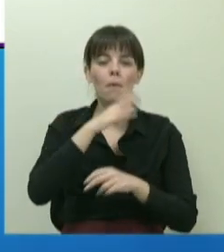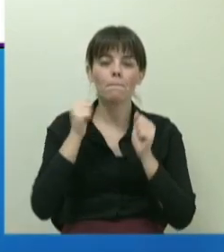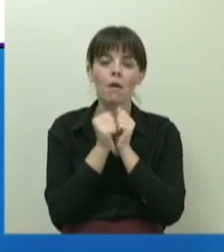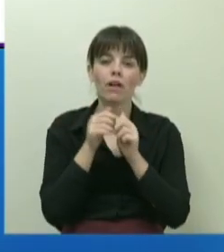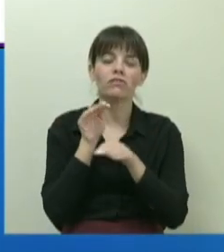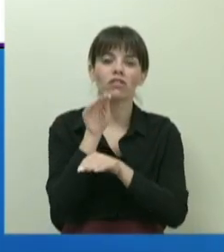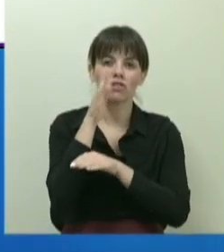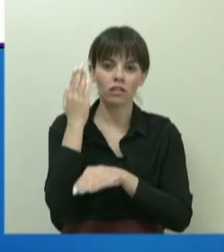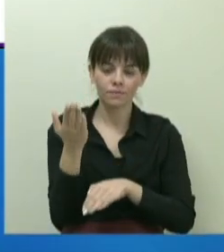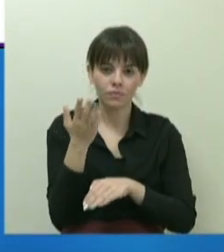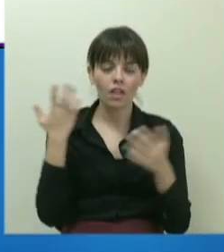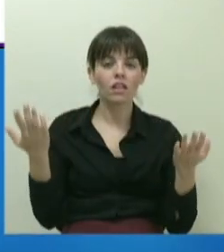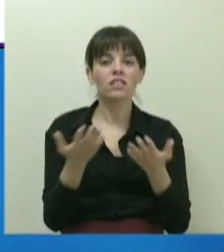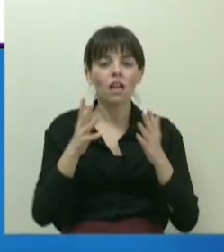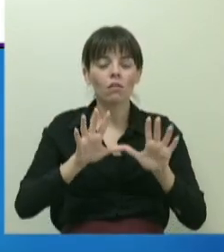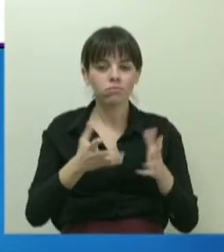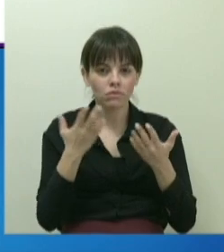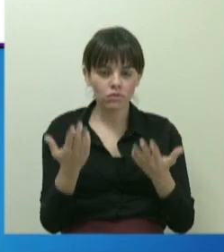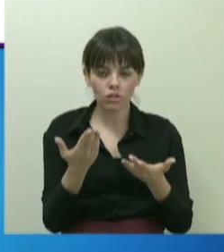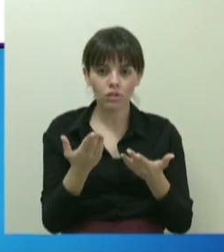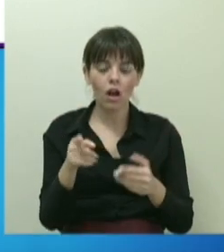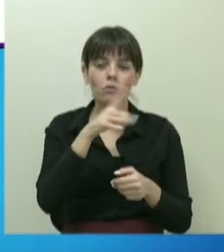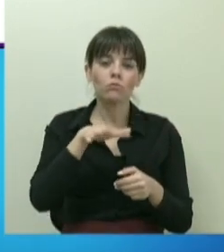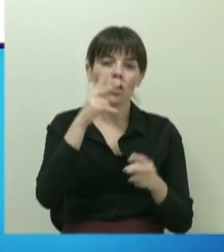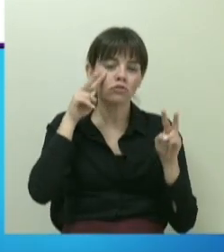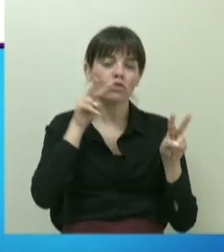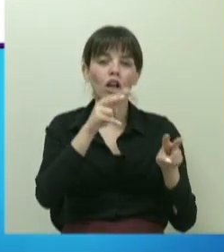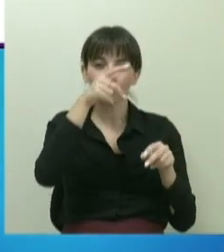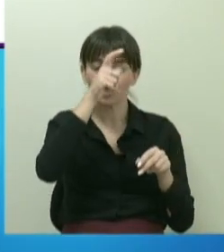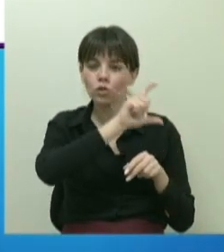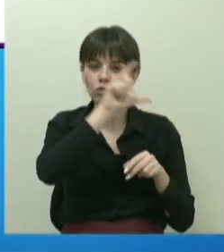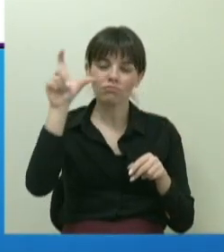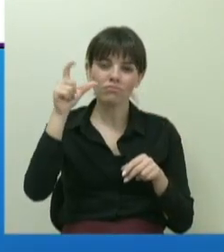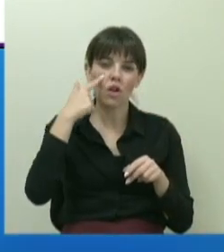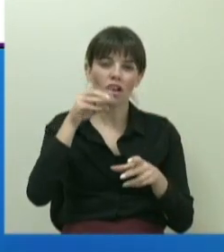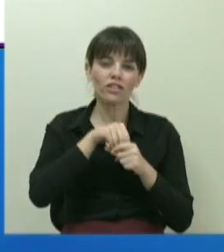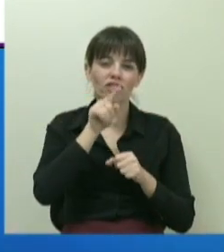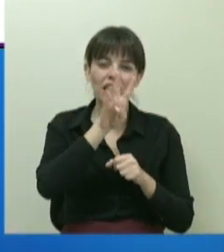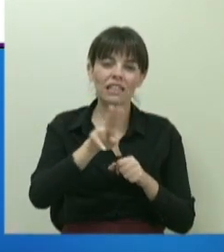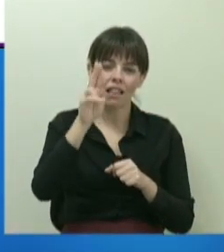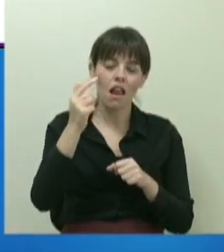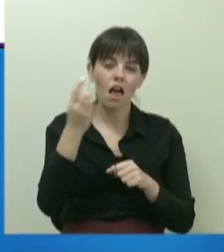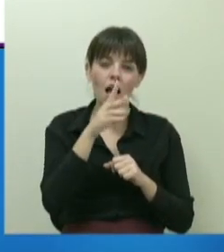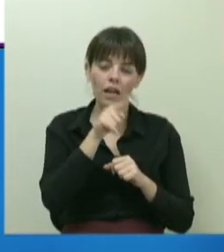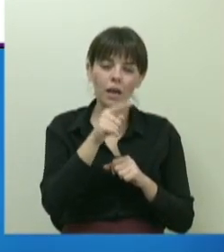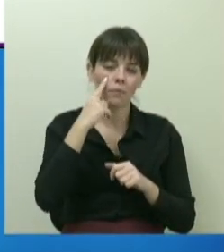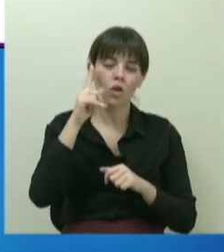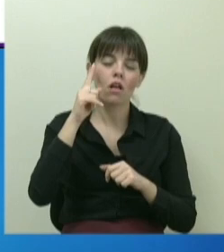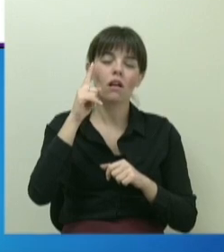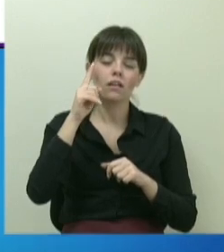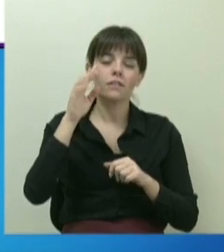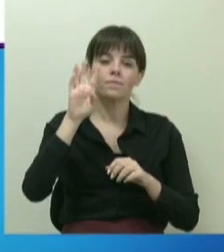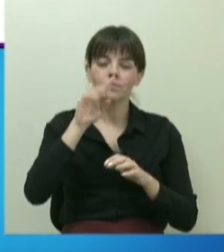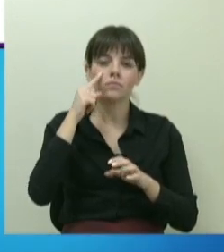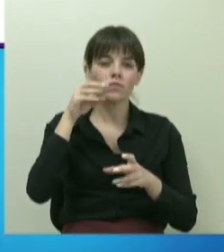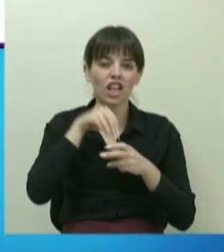yaşadık. Daha da bozuldu. Burada gördüğünüz Türkiye ölçeğindeki 47 rakamı, İstatistikler